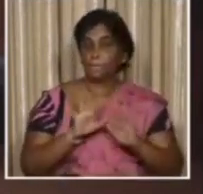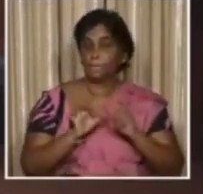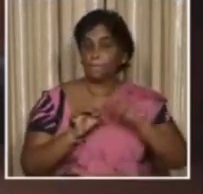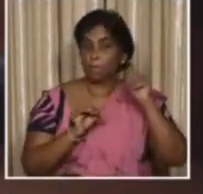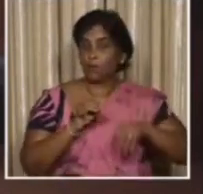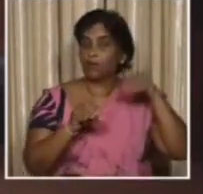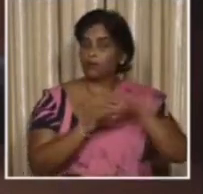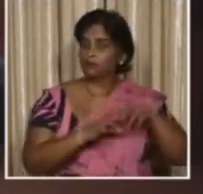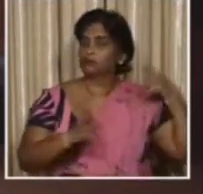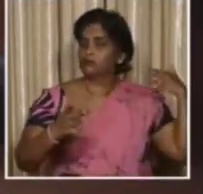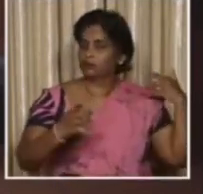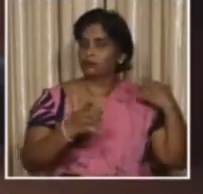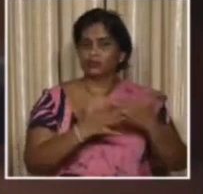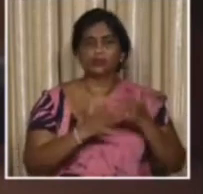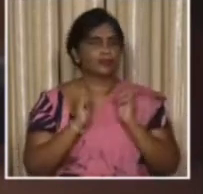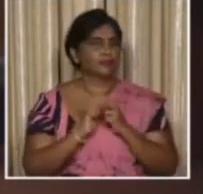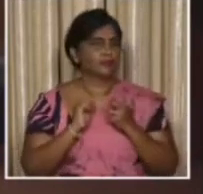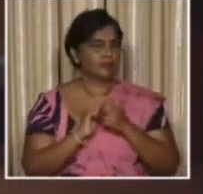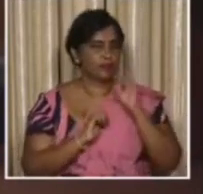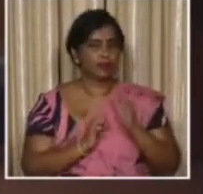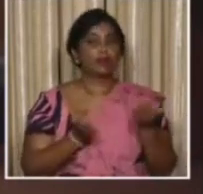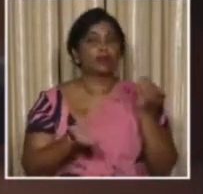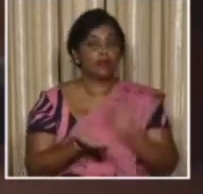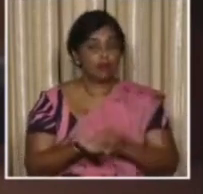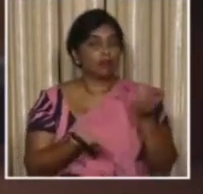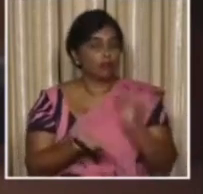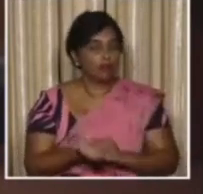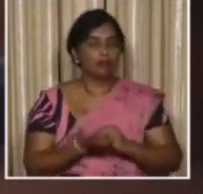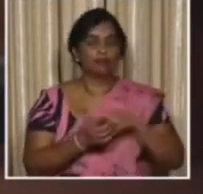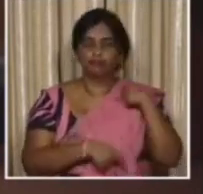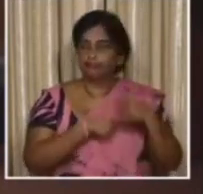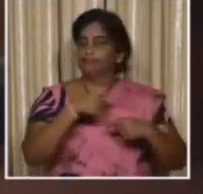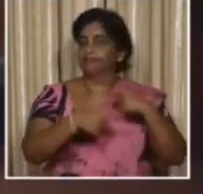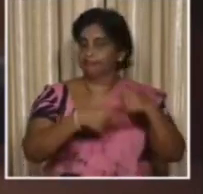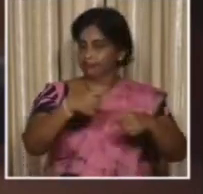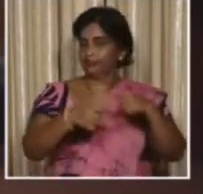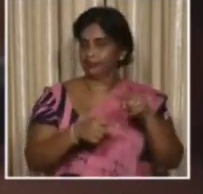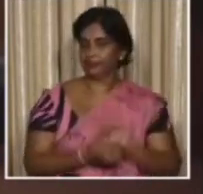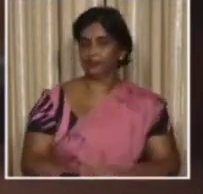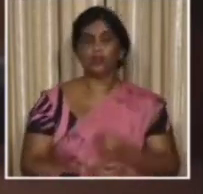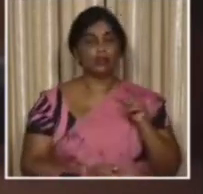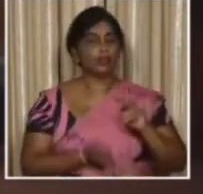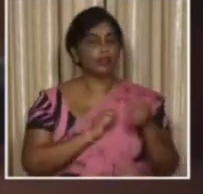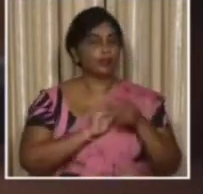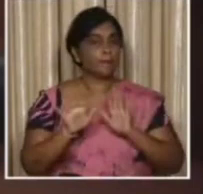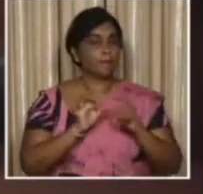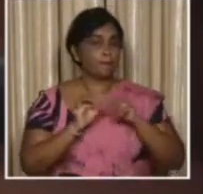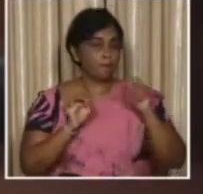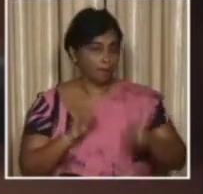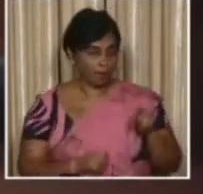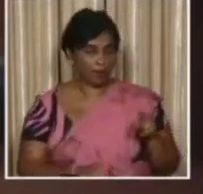මණ්ඩලය තුල දීර්ඝ කාලයක් පවතින අර්බුදය තමයි නැවත මේ නැවත නැවත පෙරලමින් එන්නේ කියලා. මේ ක්‍රිකට් පාලක